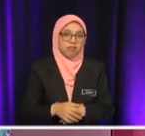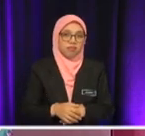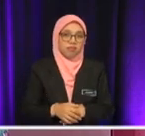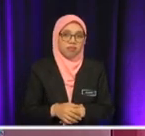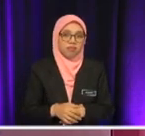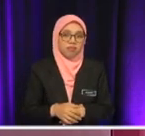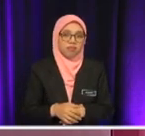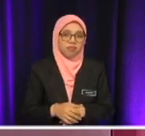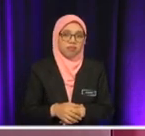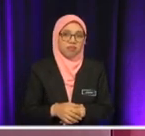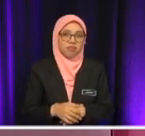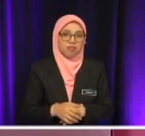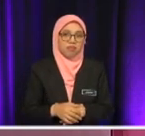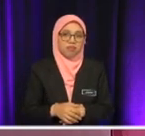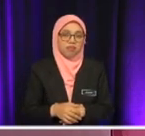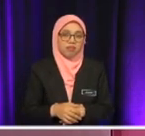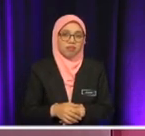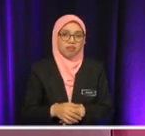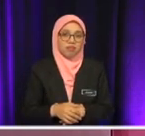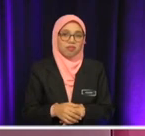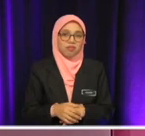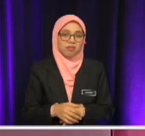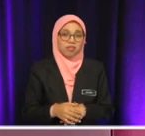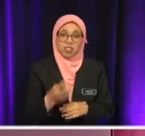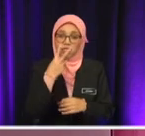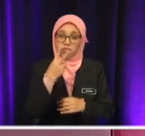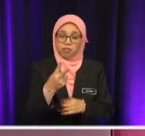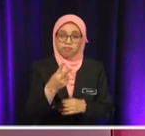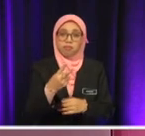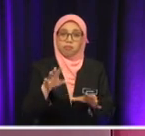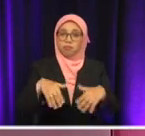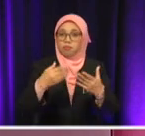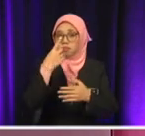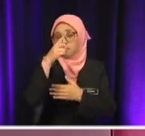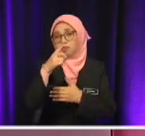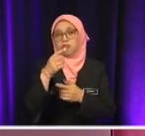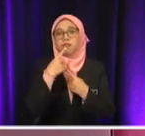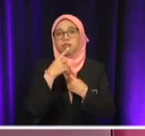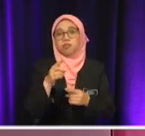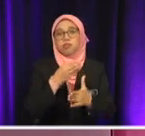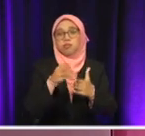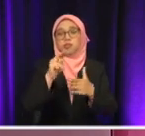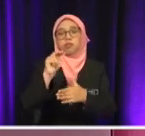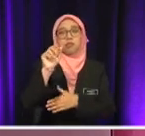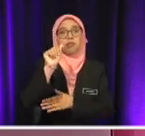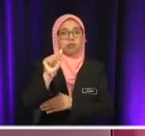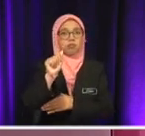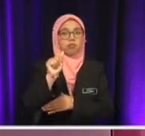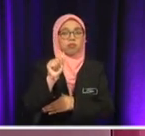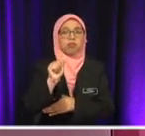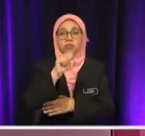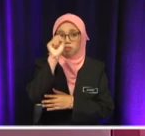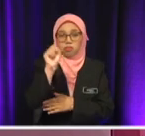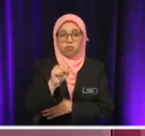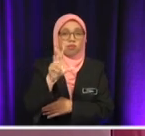yang tenang ini dengan masih lagi menjawab soalan-soalan di bahagian A. Baik, untuk soalan yang ketiga, A dan